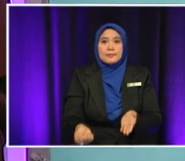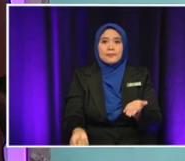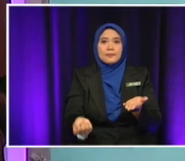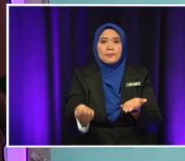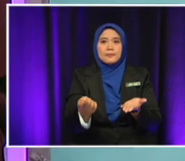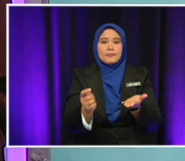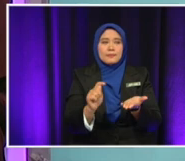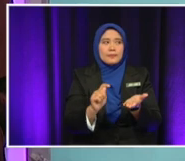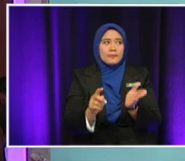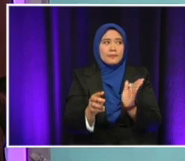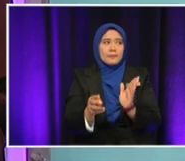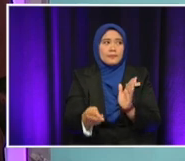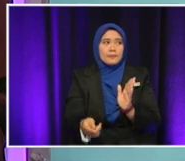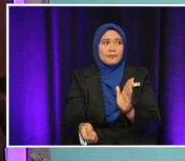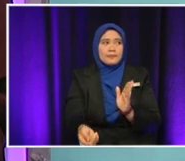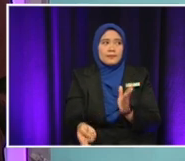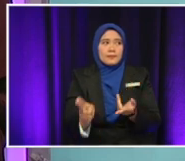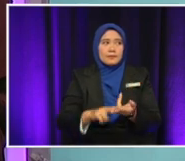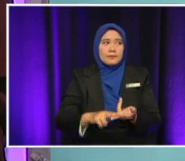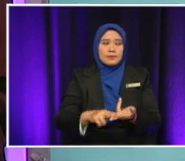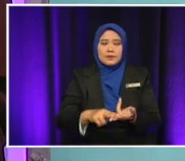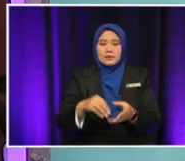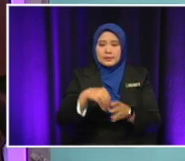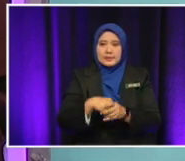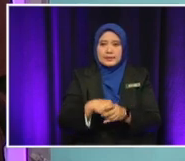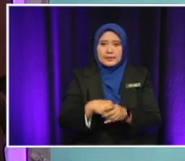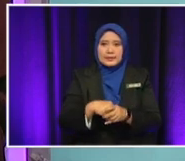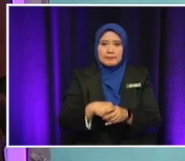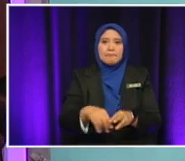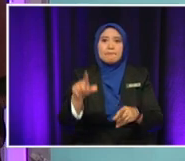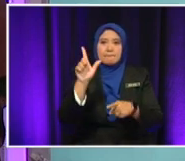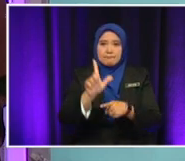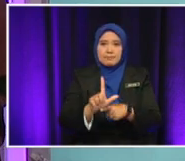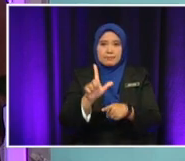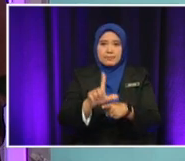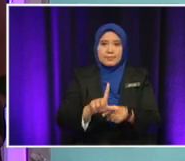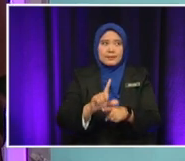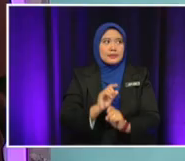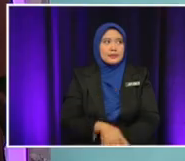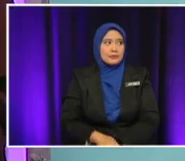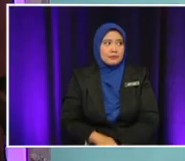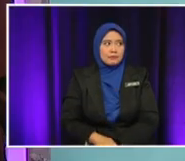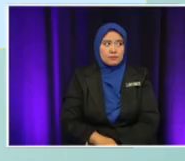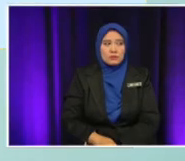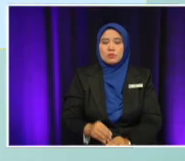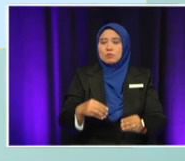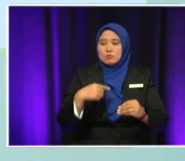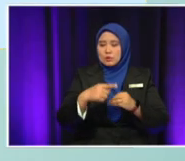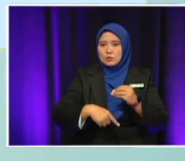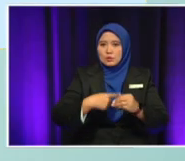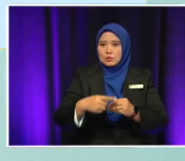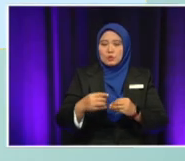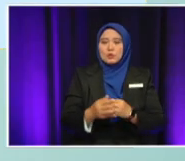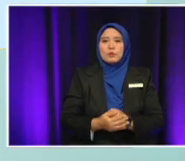perlu perhatikan soal ini dan baca dengan teliti supaya dapat menjawab dengan Baiklah akhirnya lihat kata kunci yang